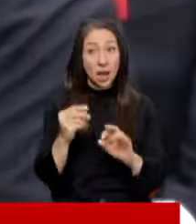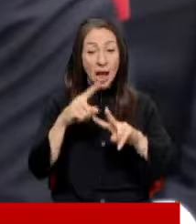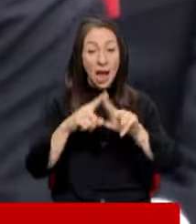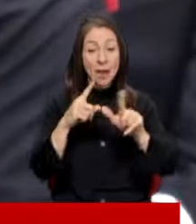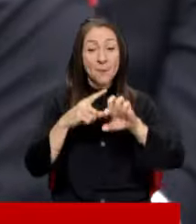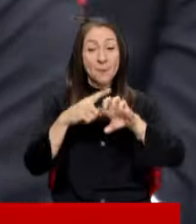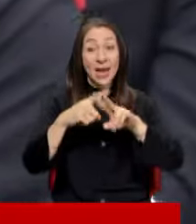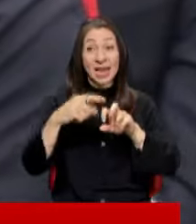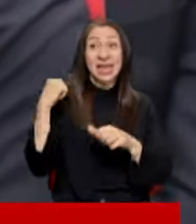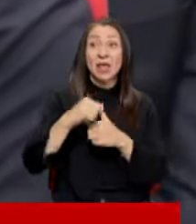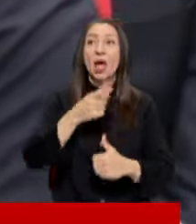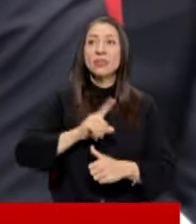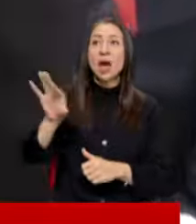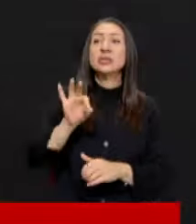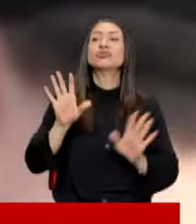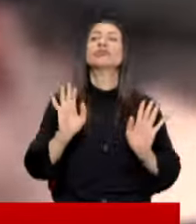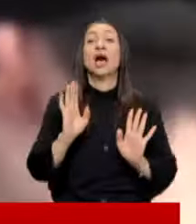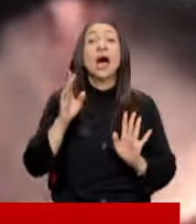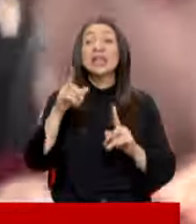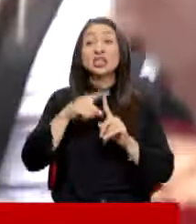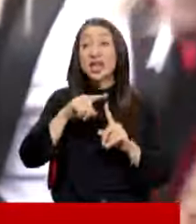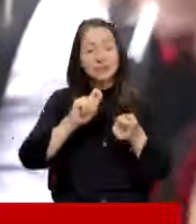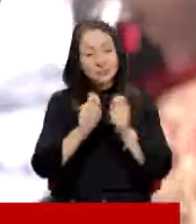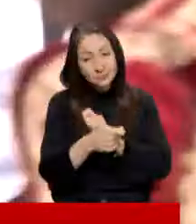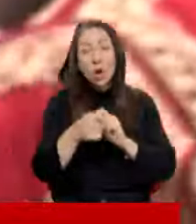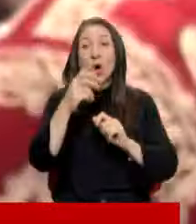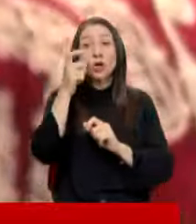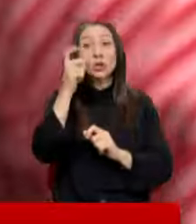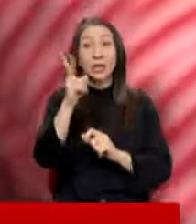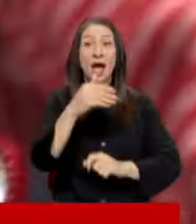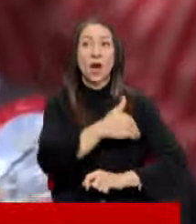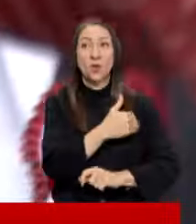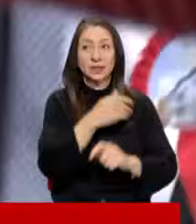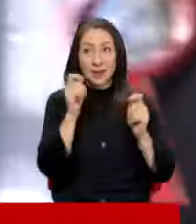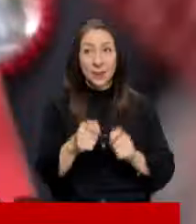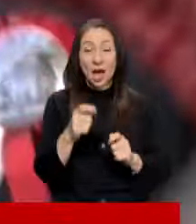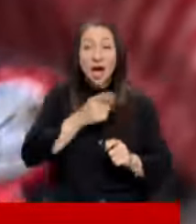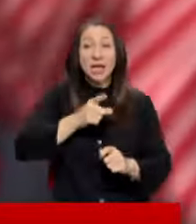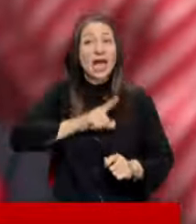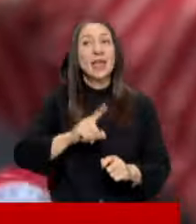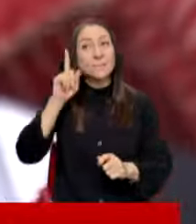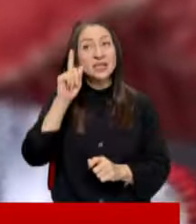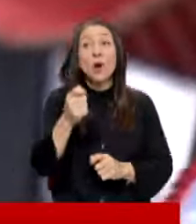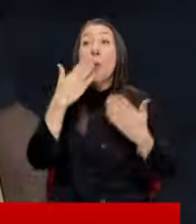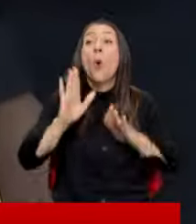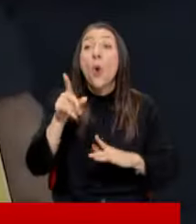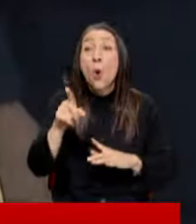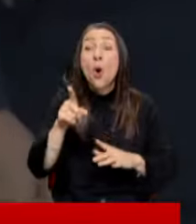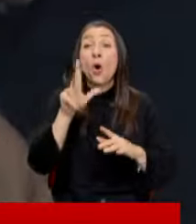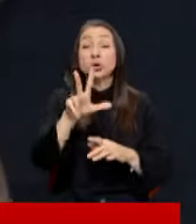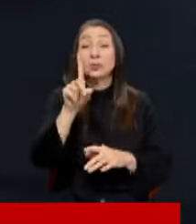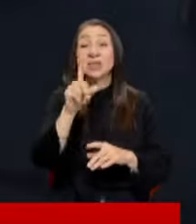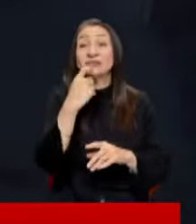Alper Taşdelen yeniden aday gösterilmedi Taşdelen'in yerine Özgür Özel'in avukatlığını da yapan aday adaylık başvurusu dahi olmayan